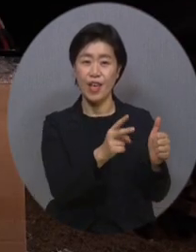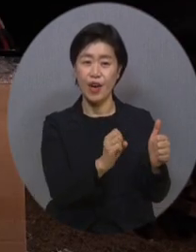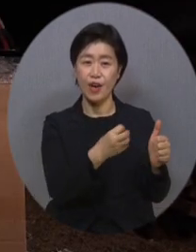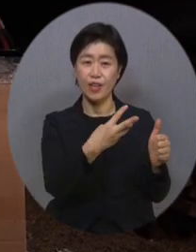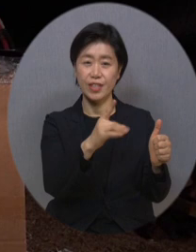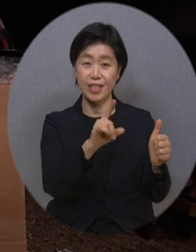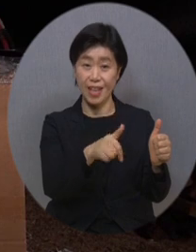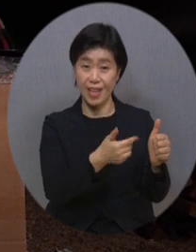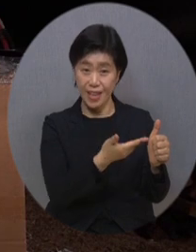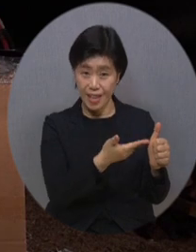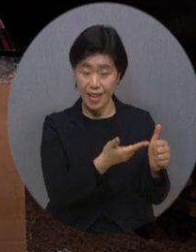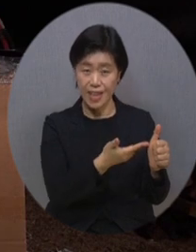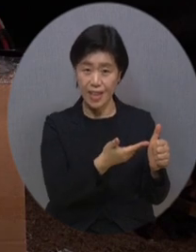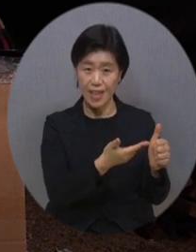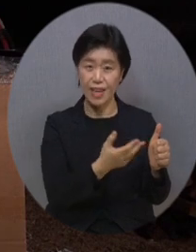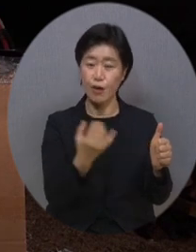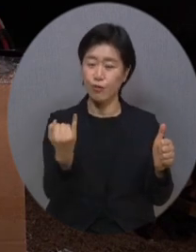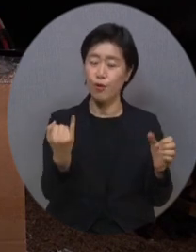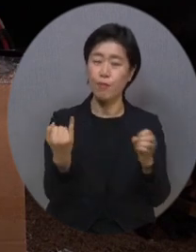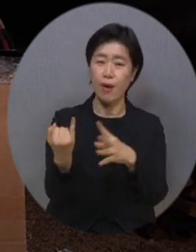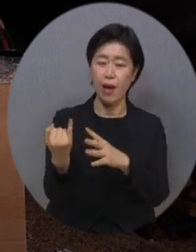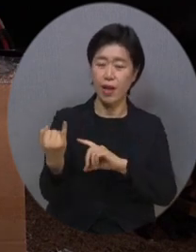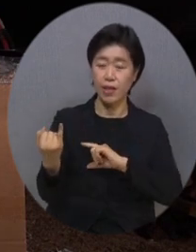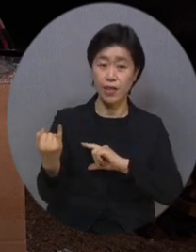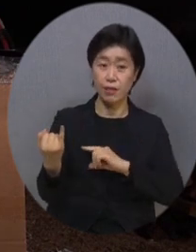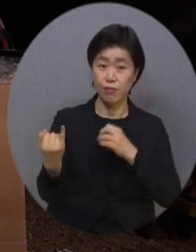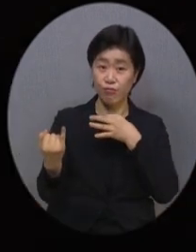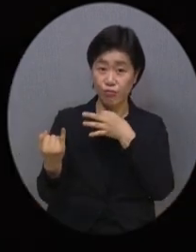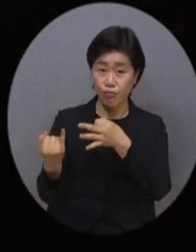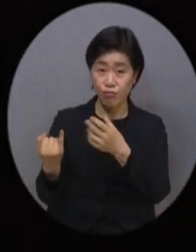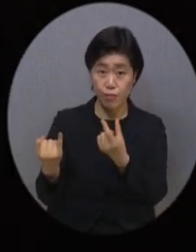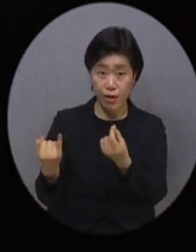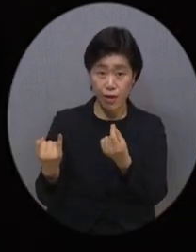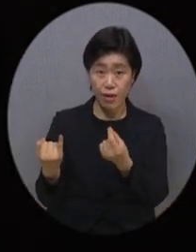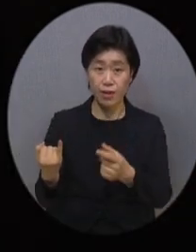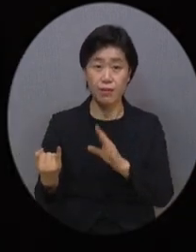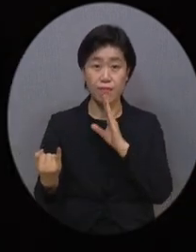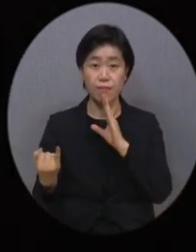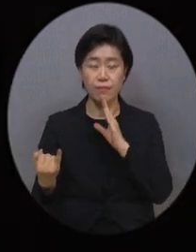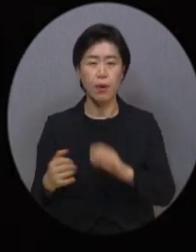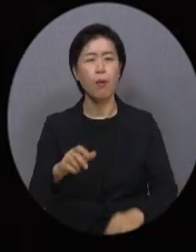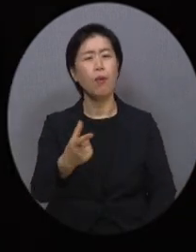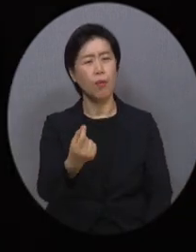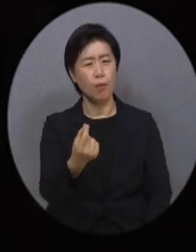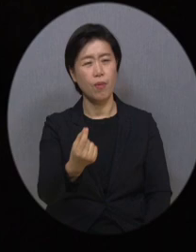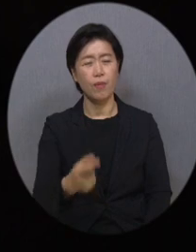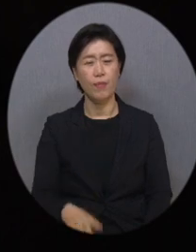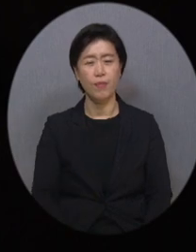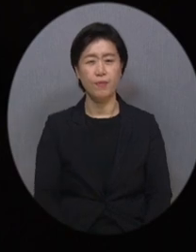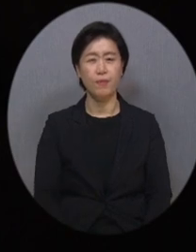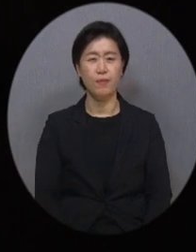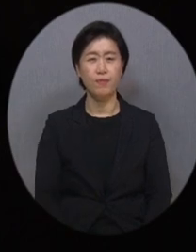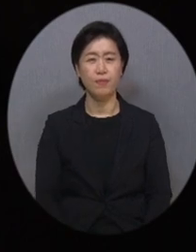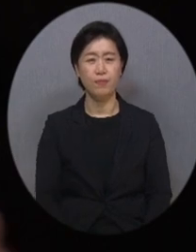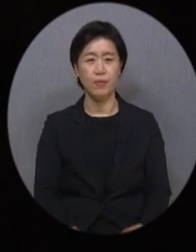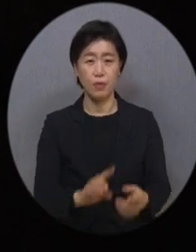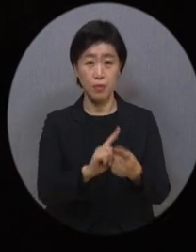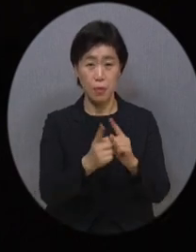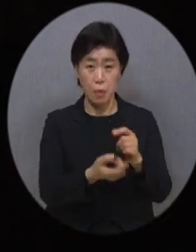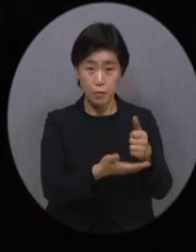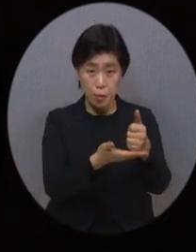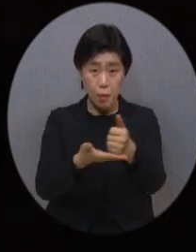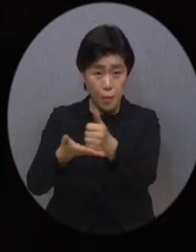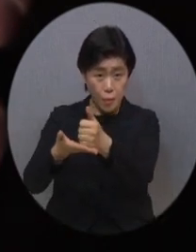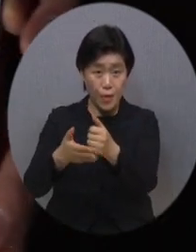아우가 호칭을 금주 씨 한다는데 맞아요? 네. 와 서로 존경하고